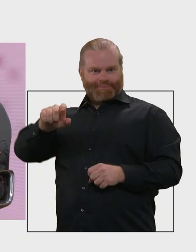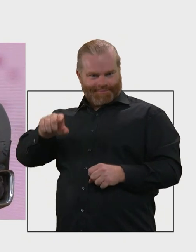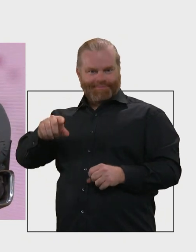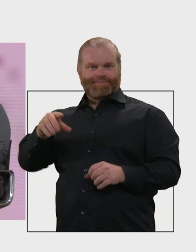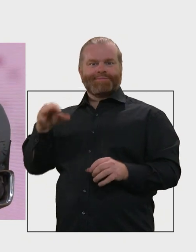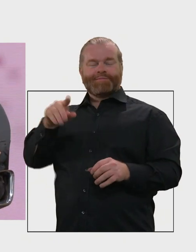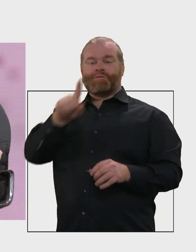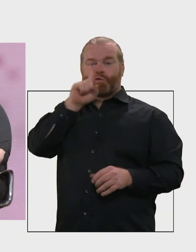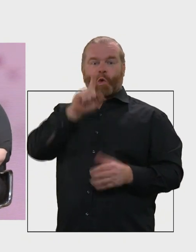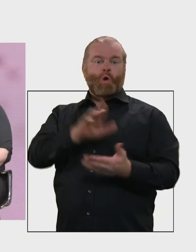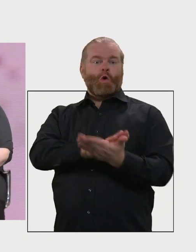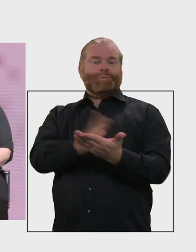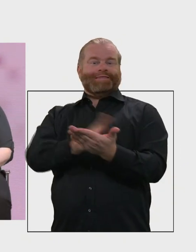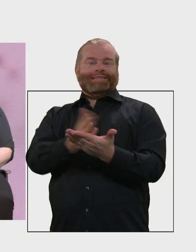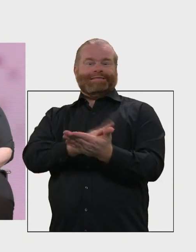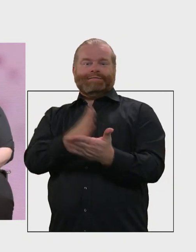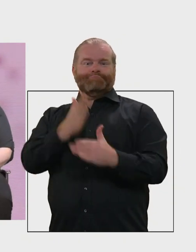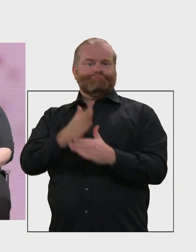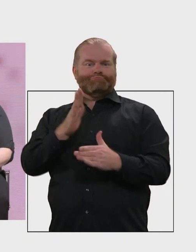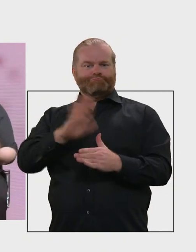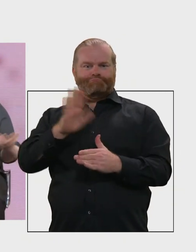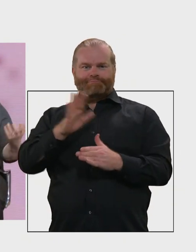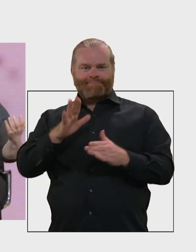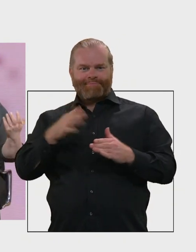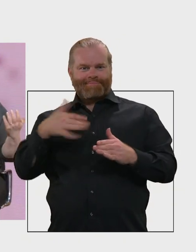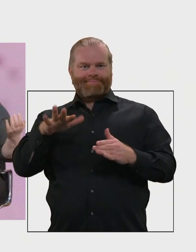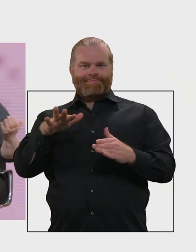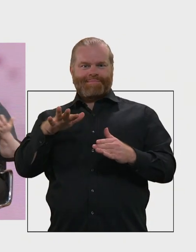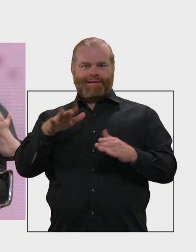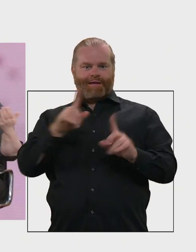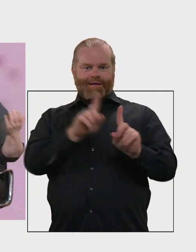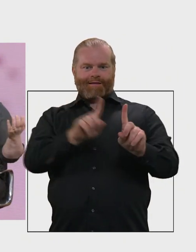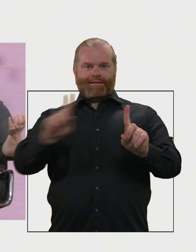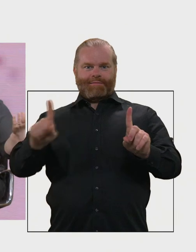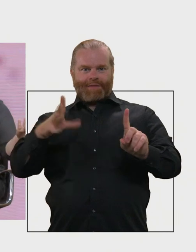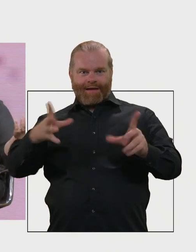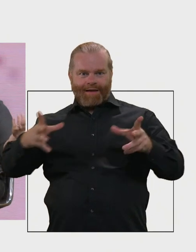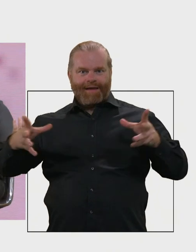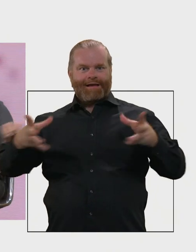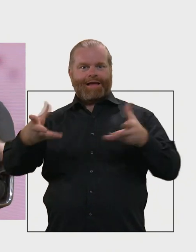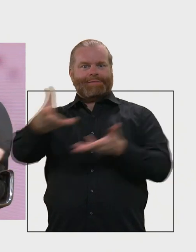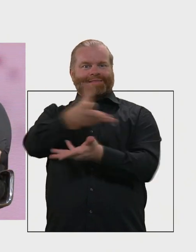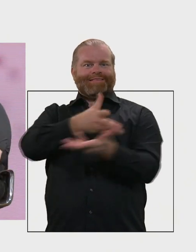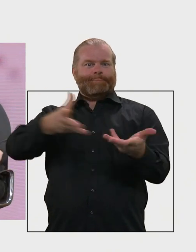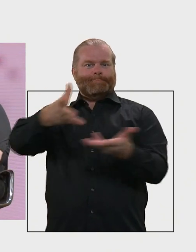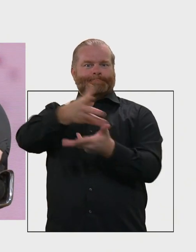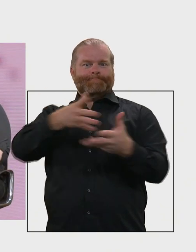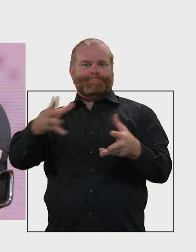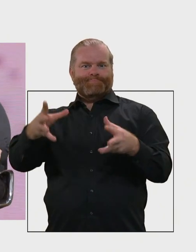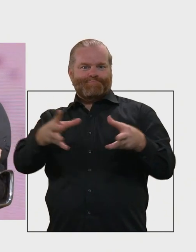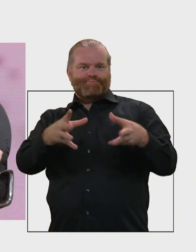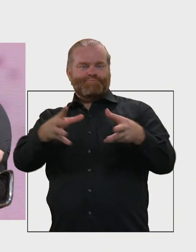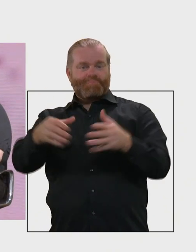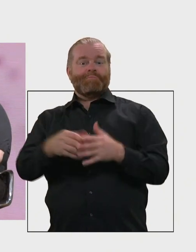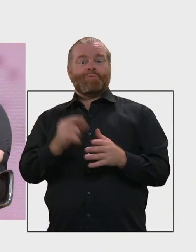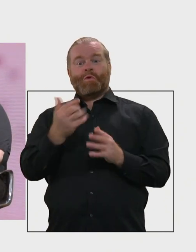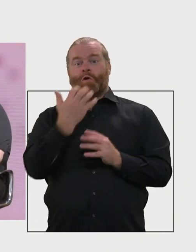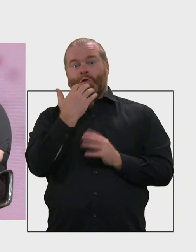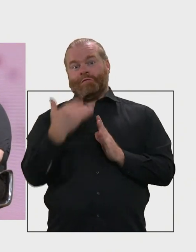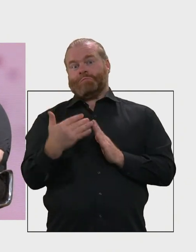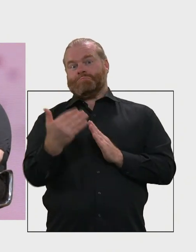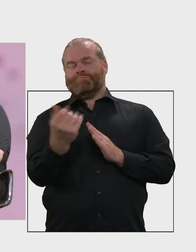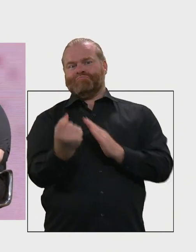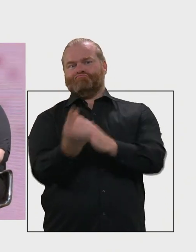gibt. Das heißt, da wird es einiges hoffentlich bald dann geben. Wir wissen halt nicht, was die Pandemie oder wann die das